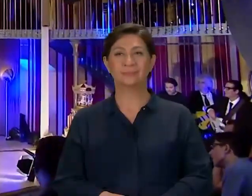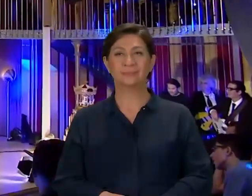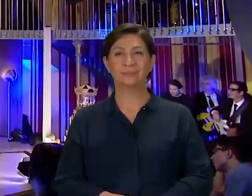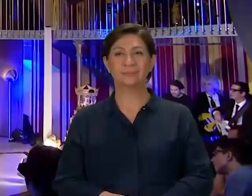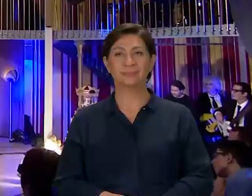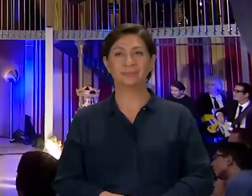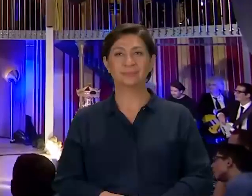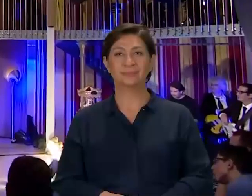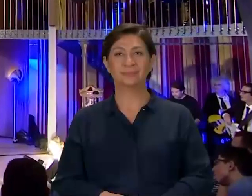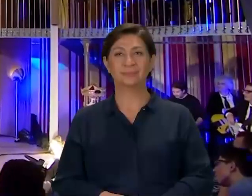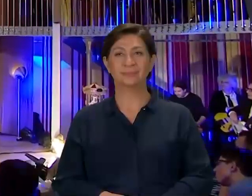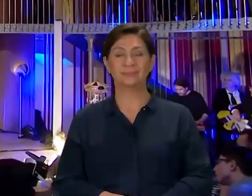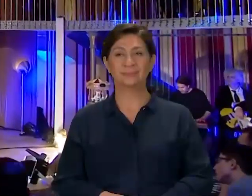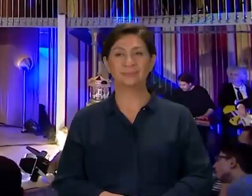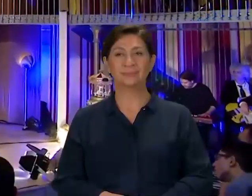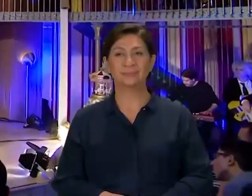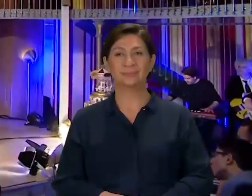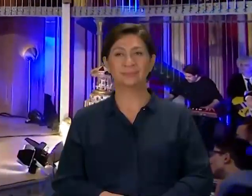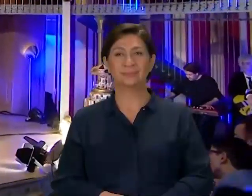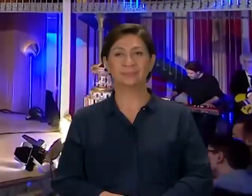Я не добрый